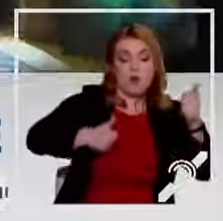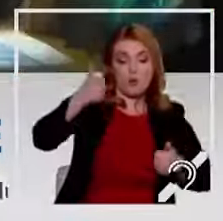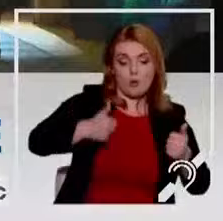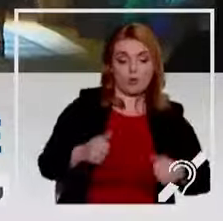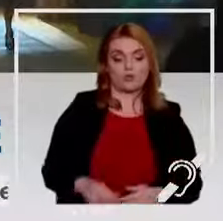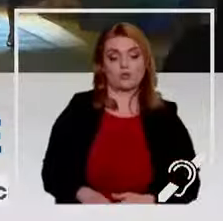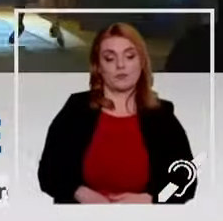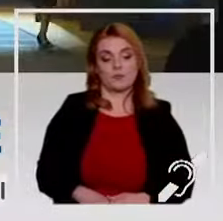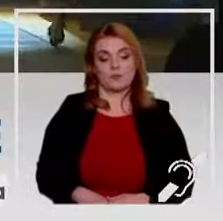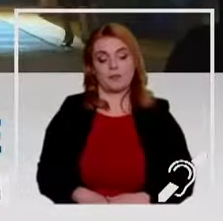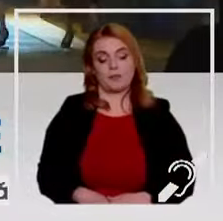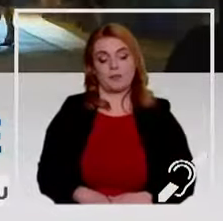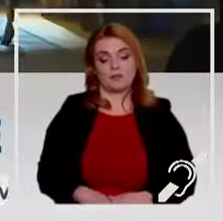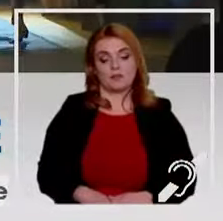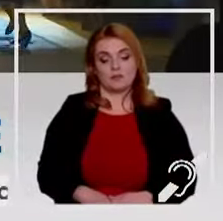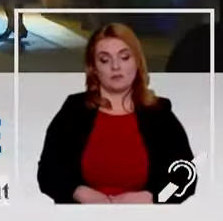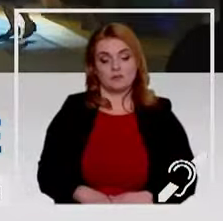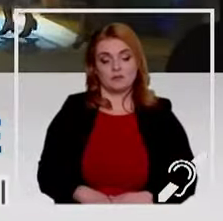80.